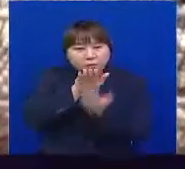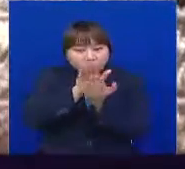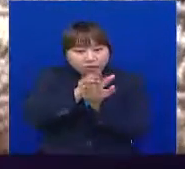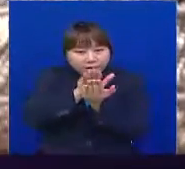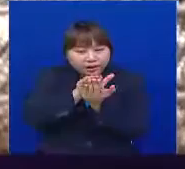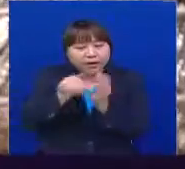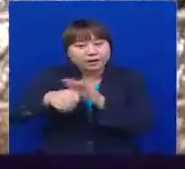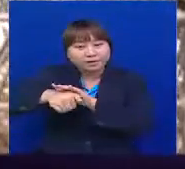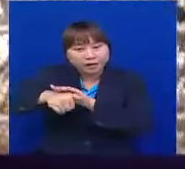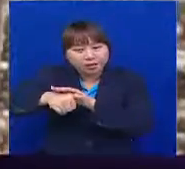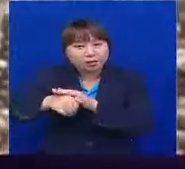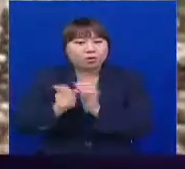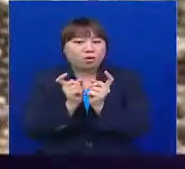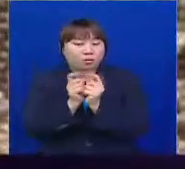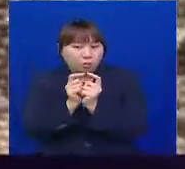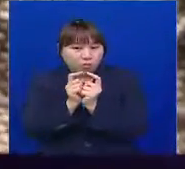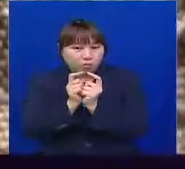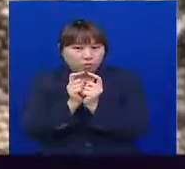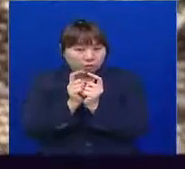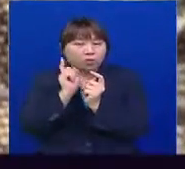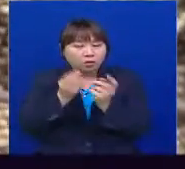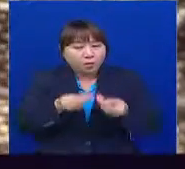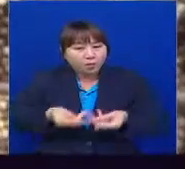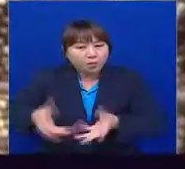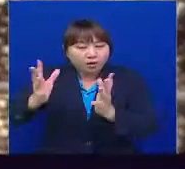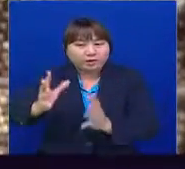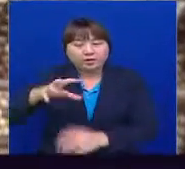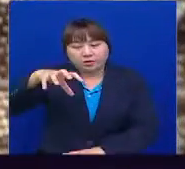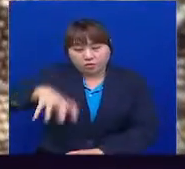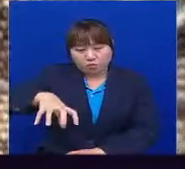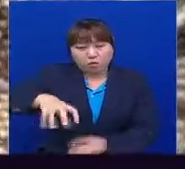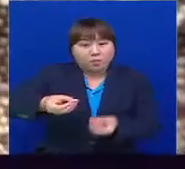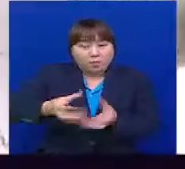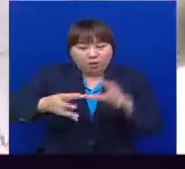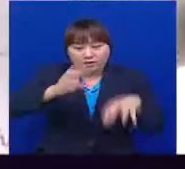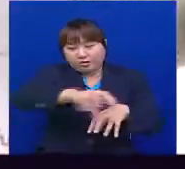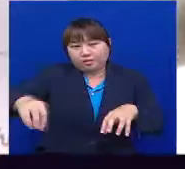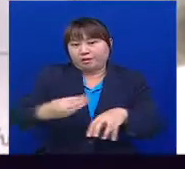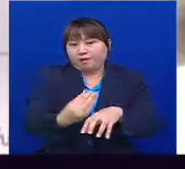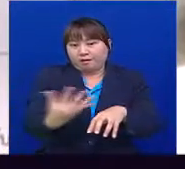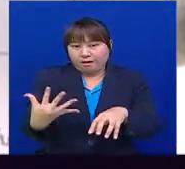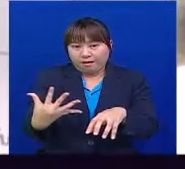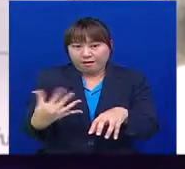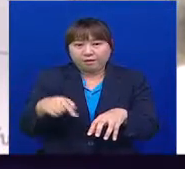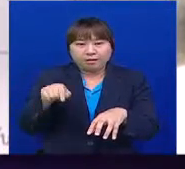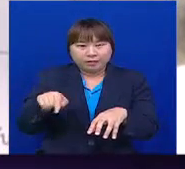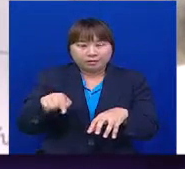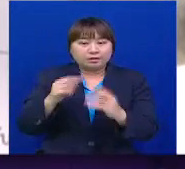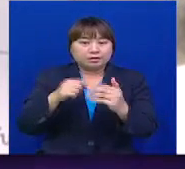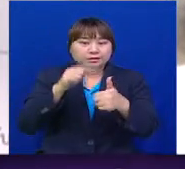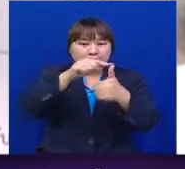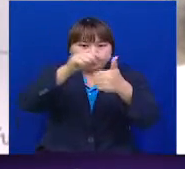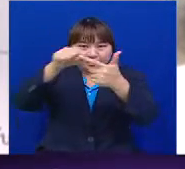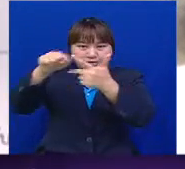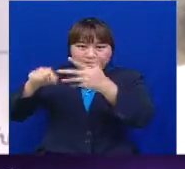กเต่าและหนูเจ้าหน้าที่จะต้องนำไปปล่อยในจุดปล่อยสัตว์ทั้ง5จุดคือจุดปล่อยสัตว์ห้วยคำพูทุ่ง